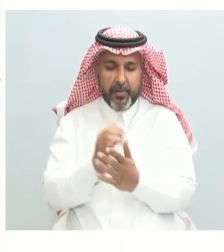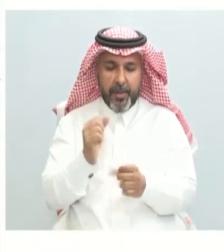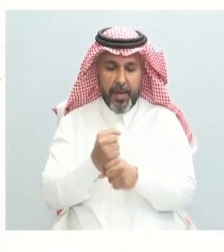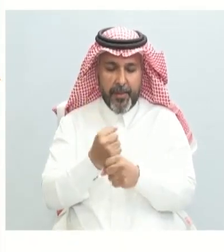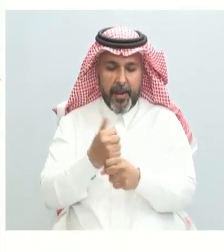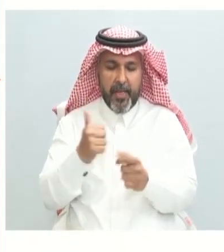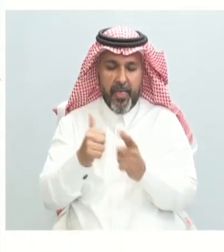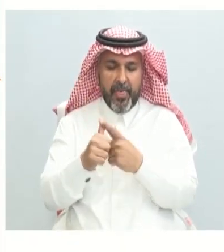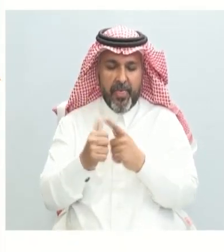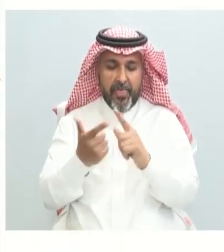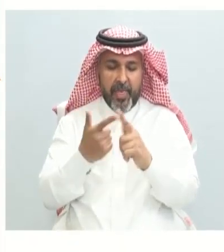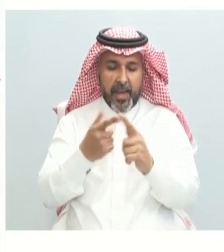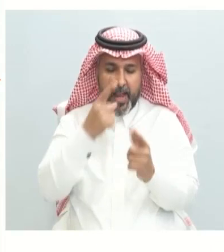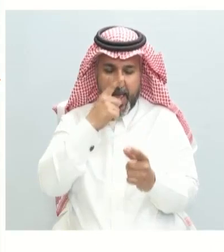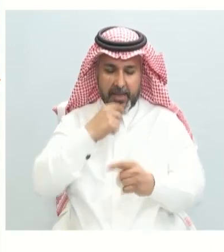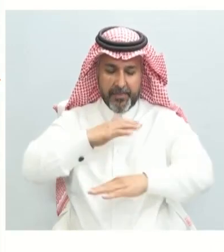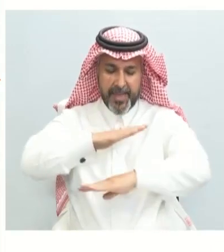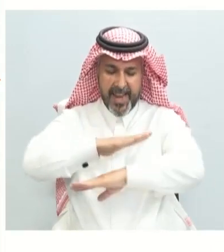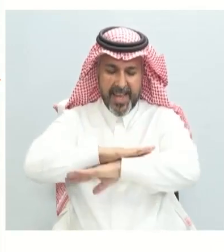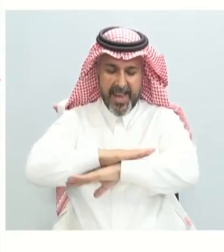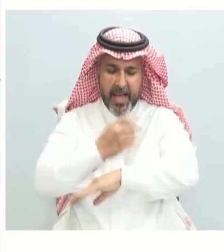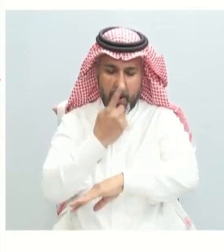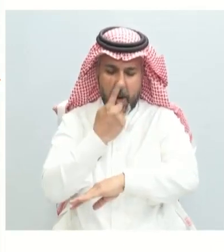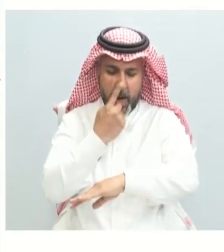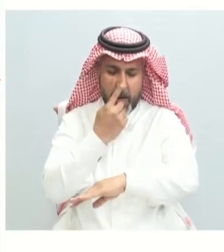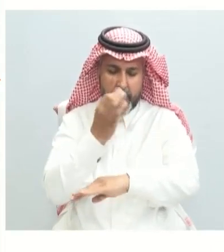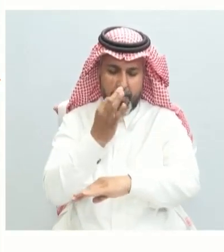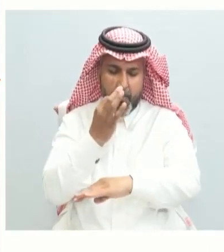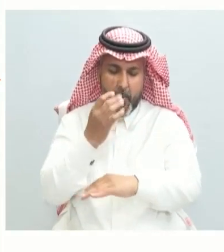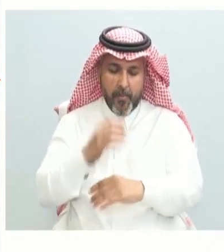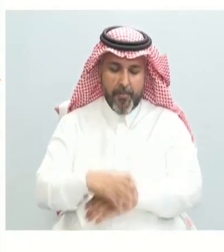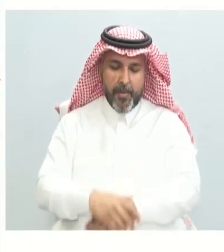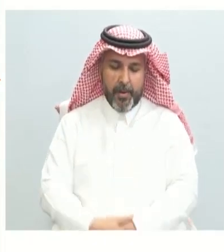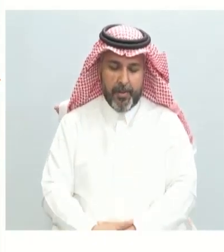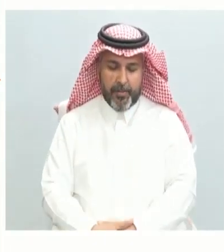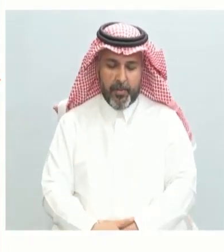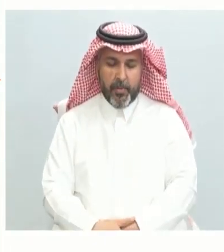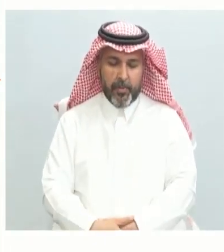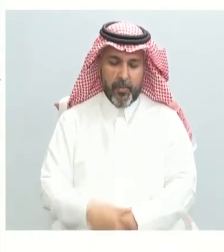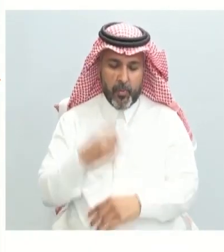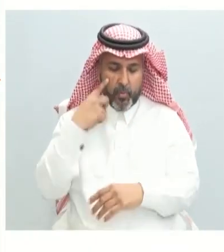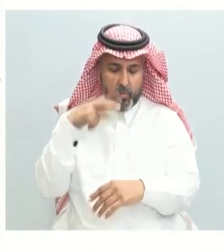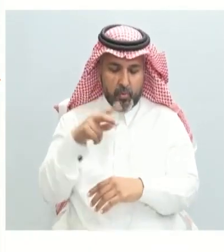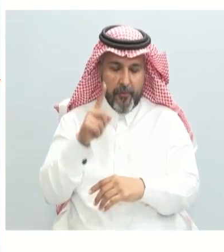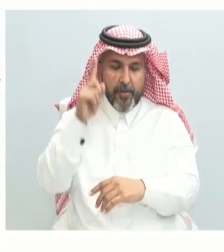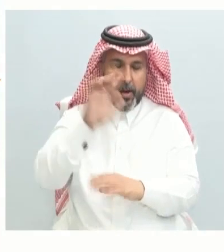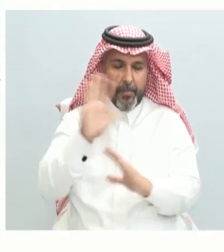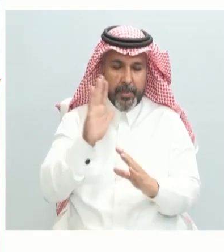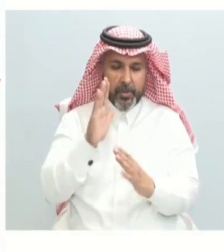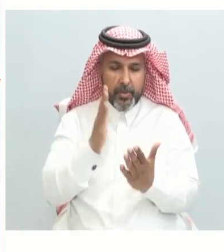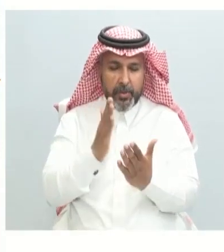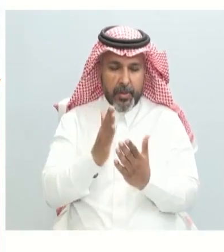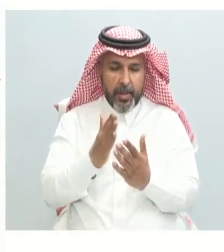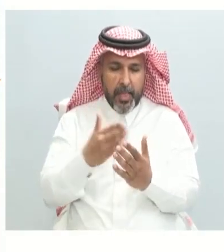التزام الاخلاق والقيم ومراقبه الله التزام الاخلاق والقيم